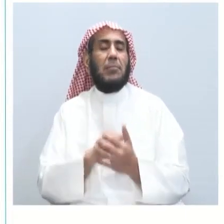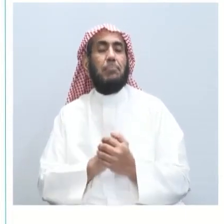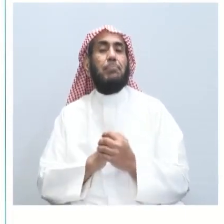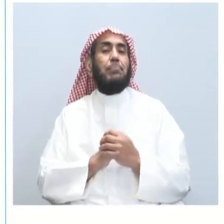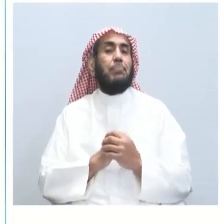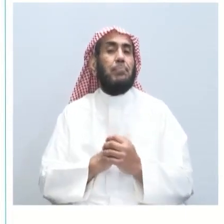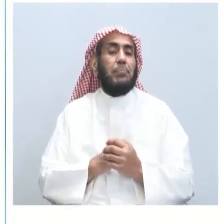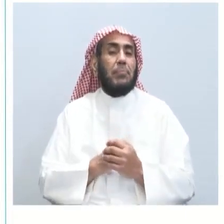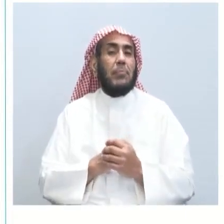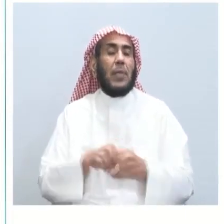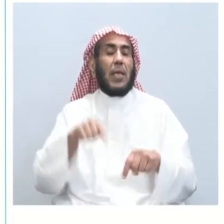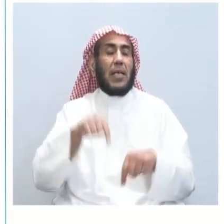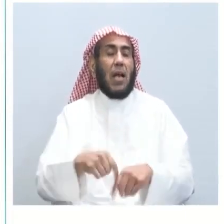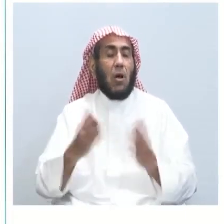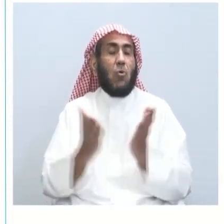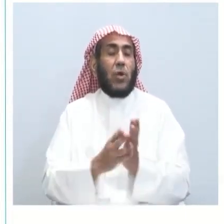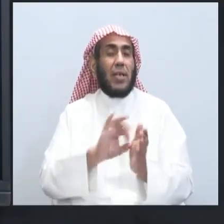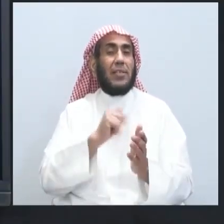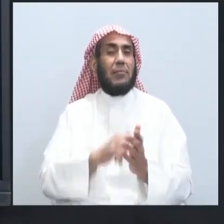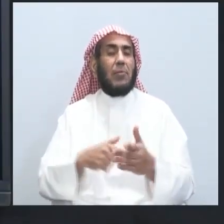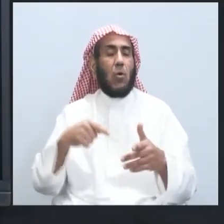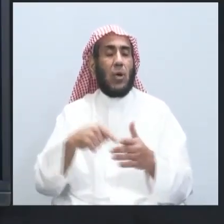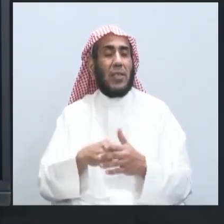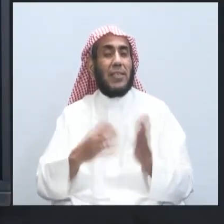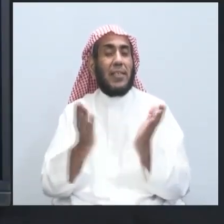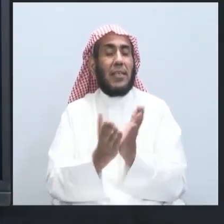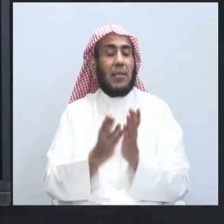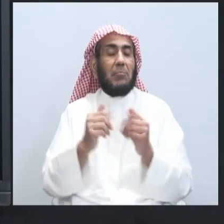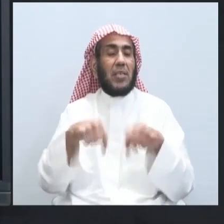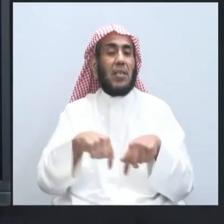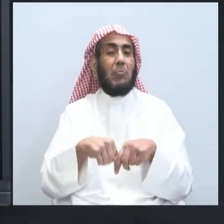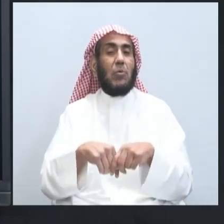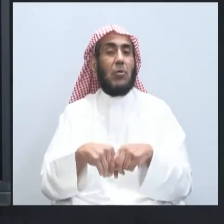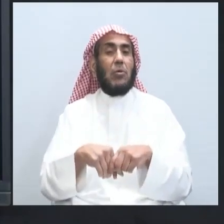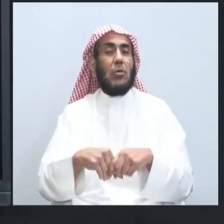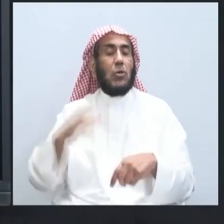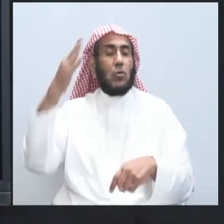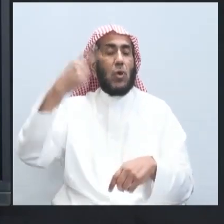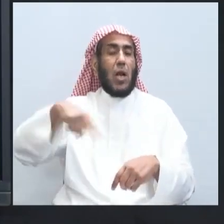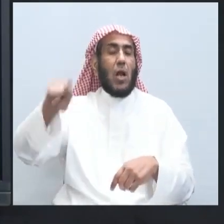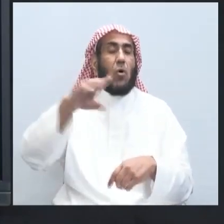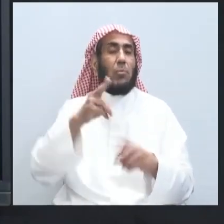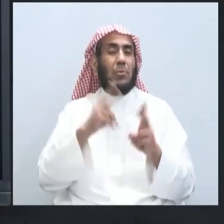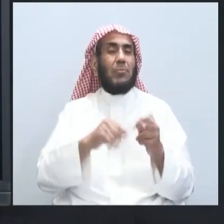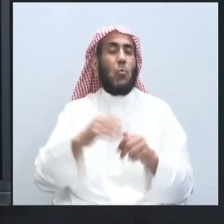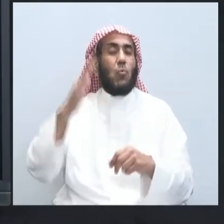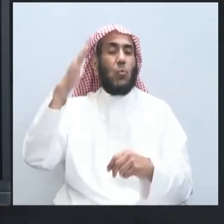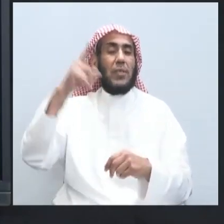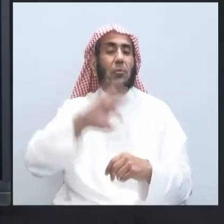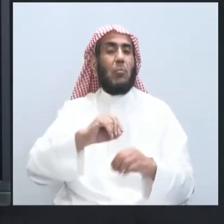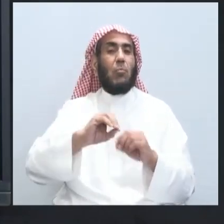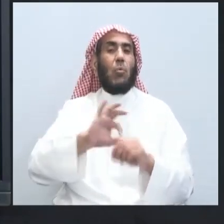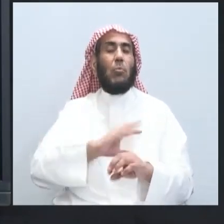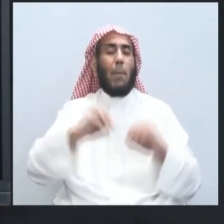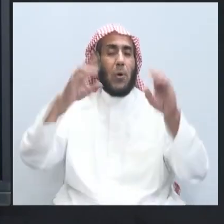اكبر الى هنا اعزائي الطلاب نكون انتهينا من درسنا لهذا اليوم شكرا لكم لحسن المتابعه والسلام عليكم